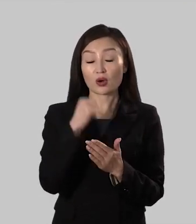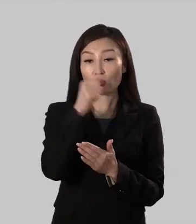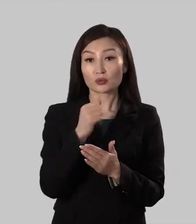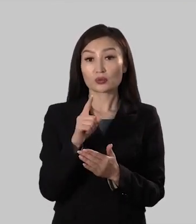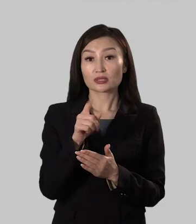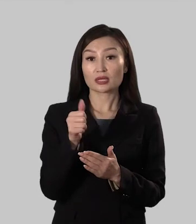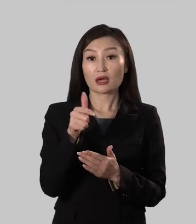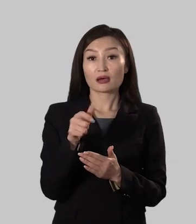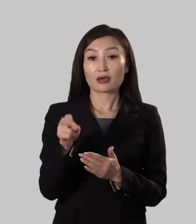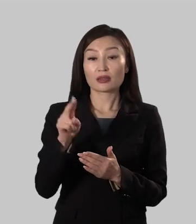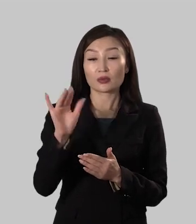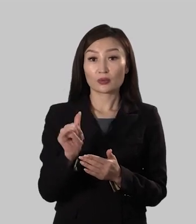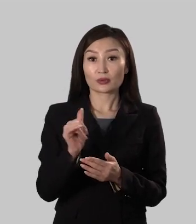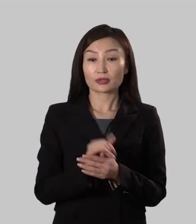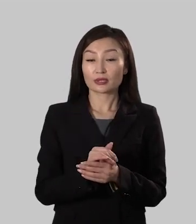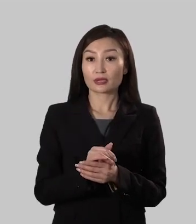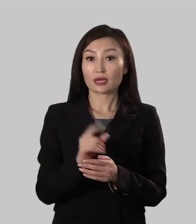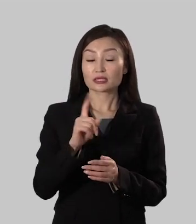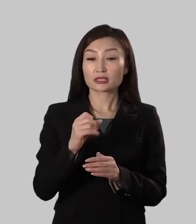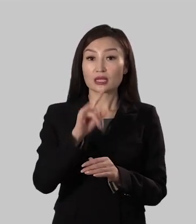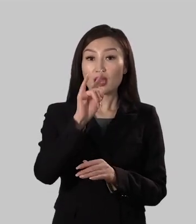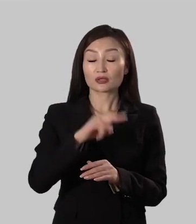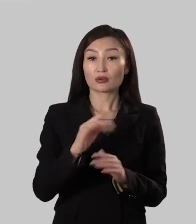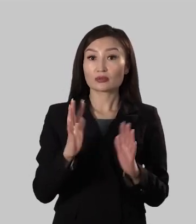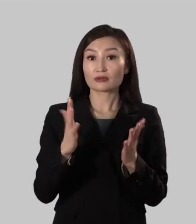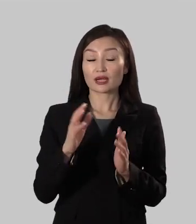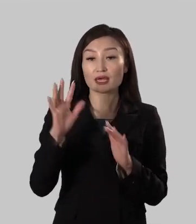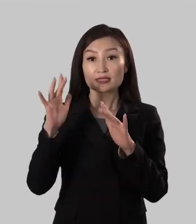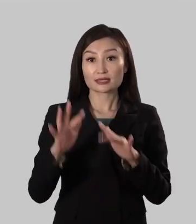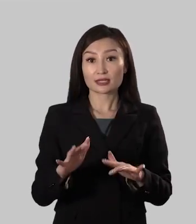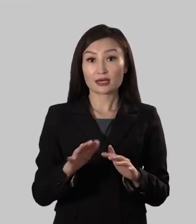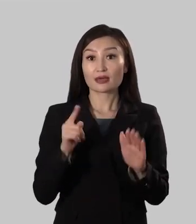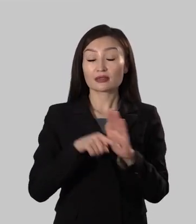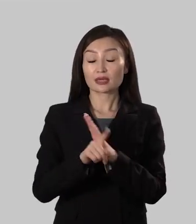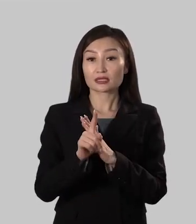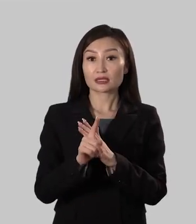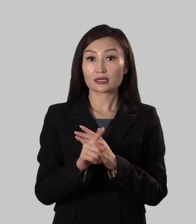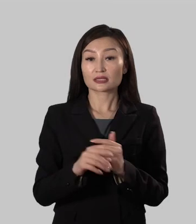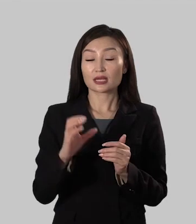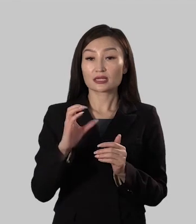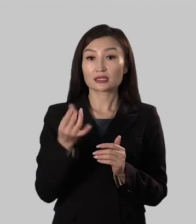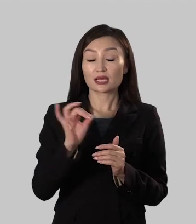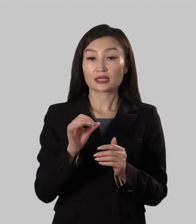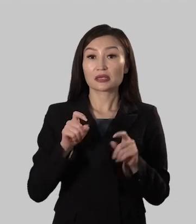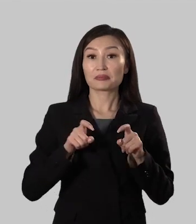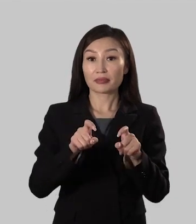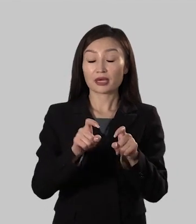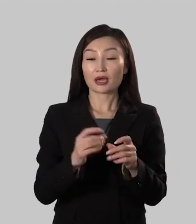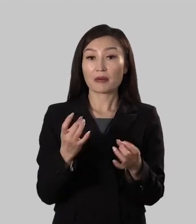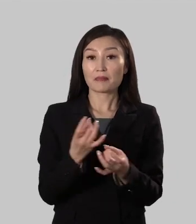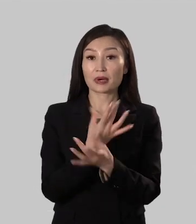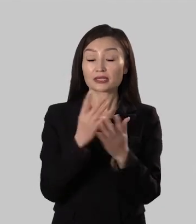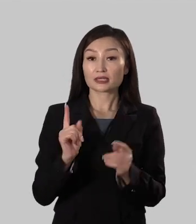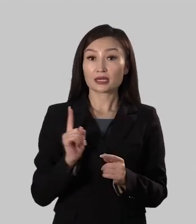новогоднюю загадку. За окном сверкает снег, начинают стрелки бег. Чтобы